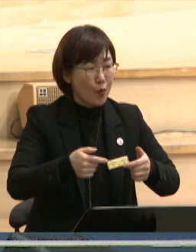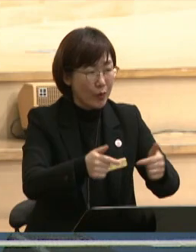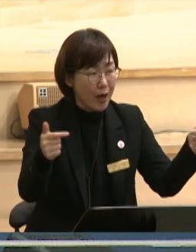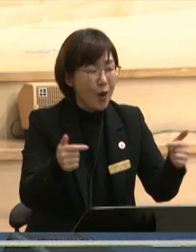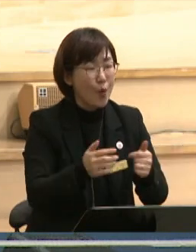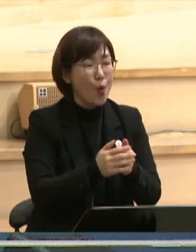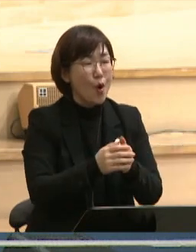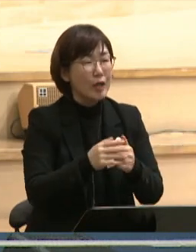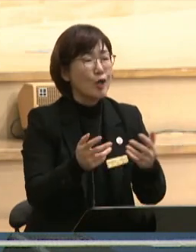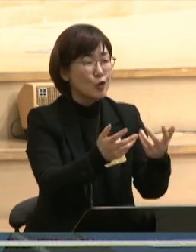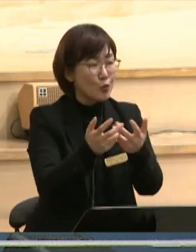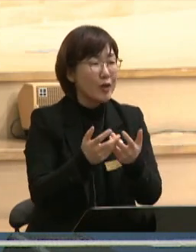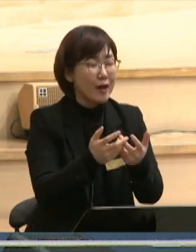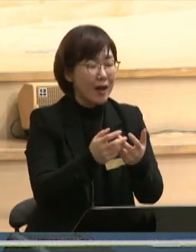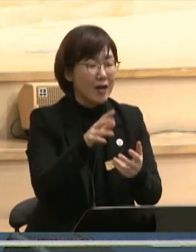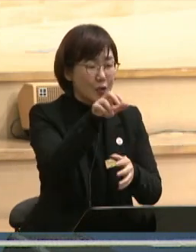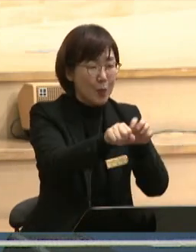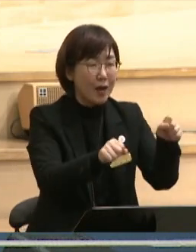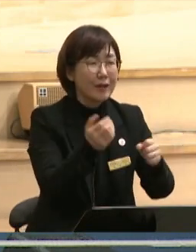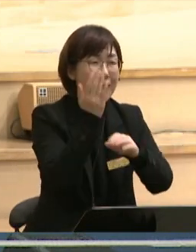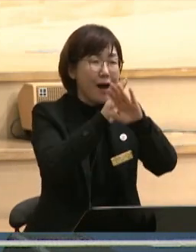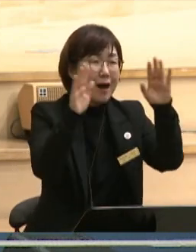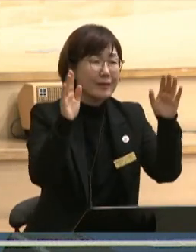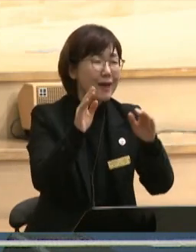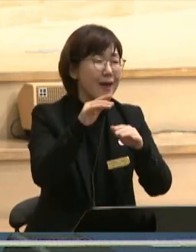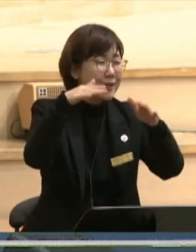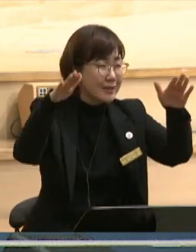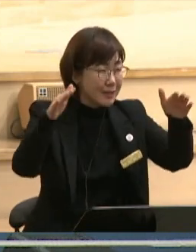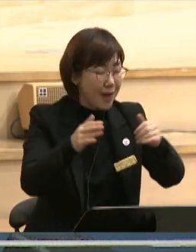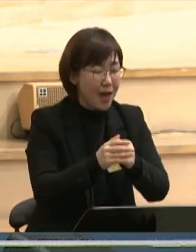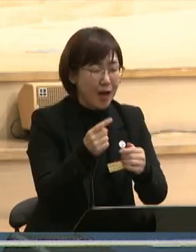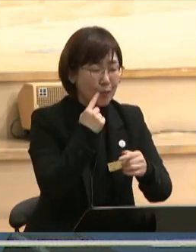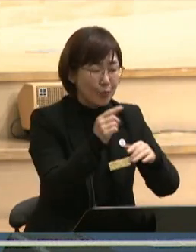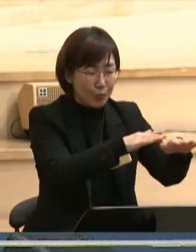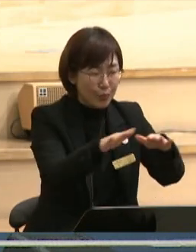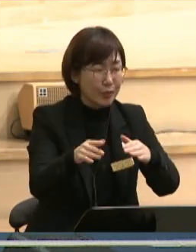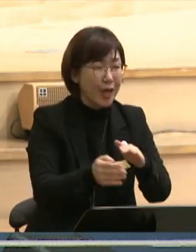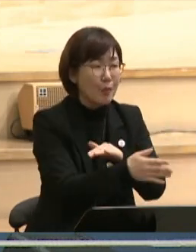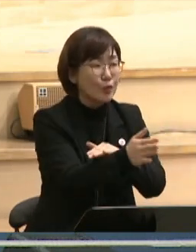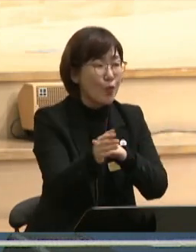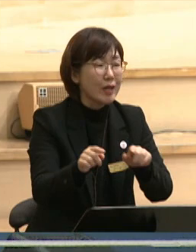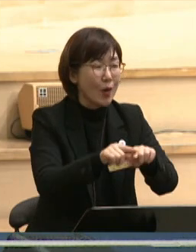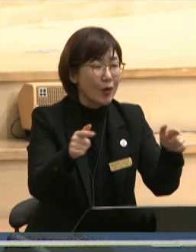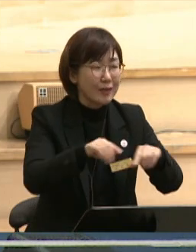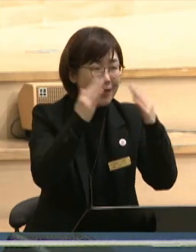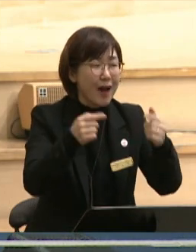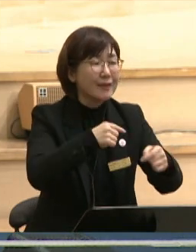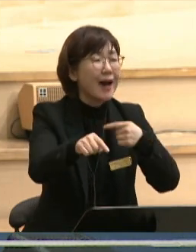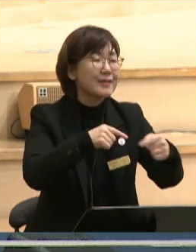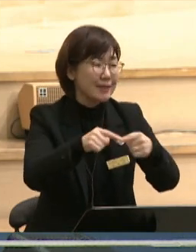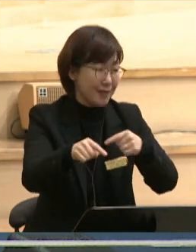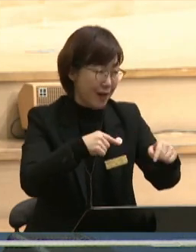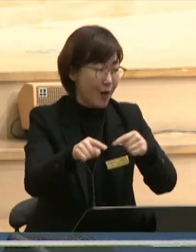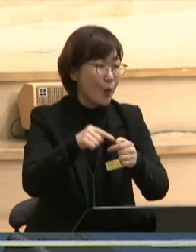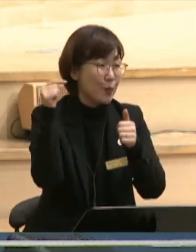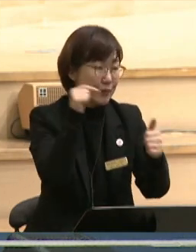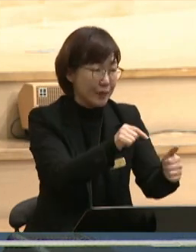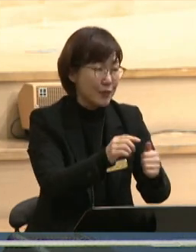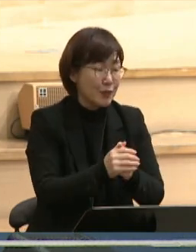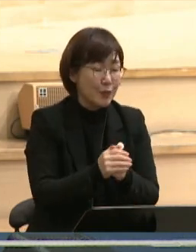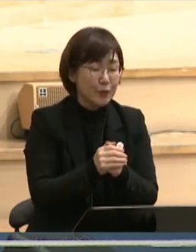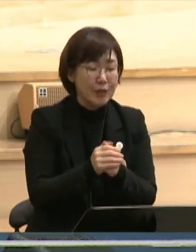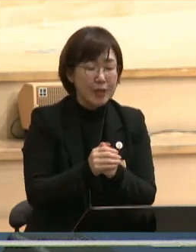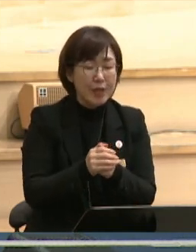바다의 물고기와 하늘의 새와 땅의 움직이는 모든 것을 다스리라고 말씀하셨죠 우리